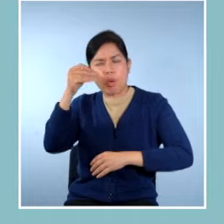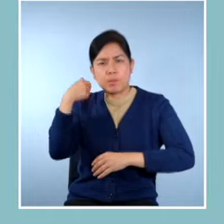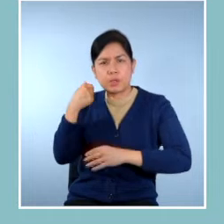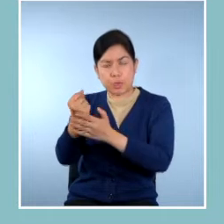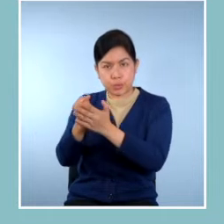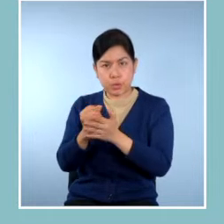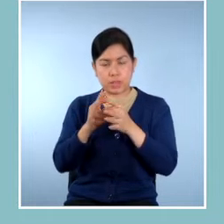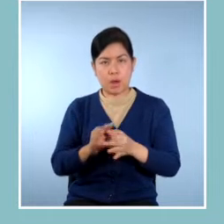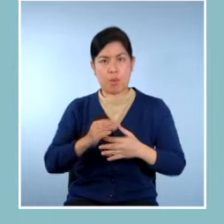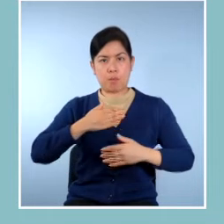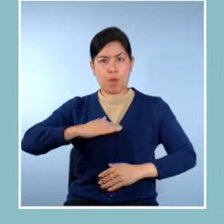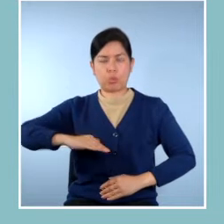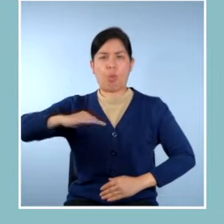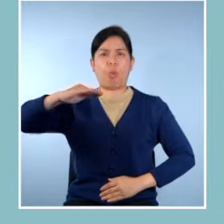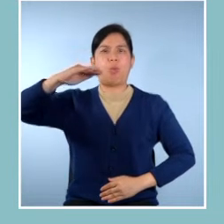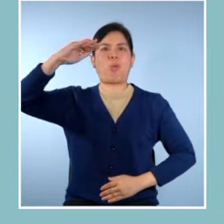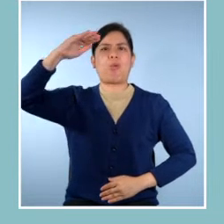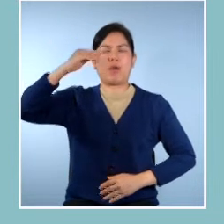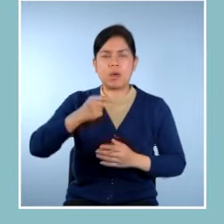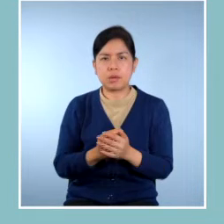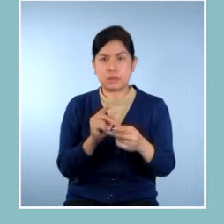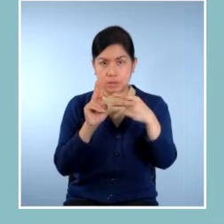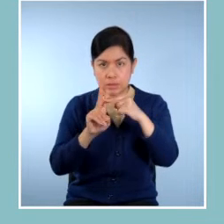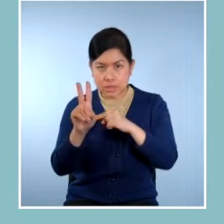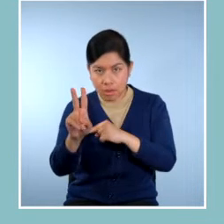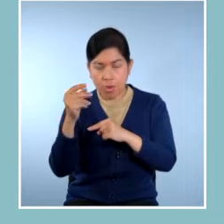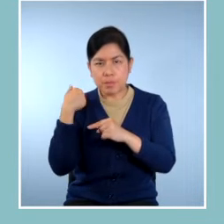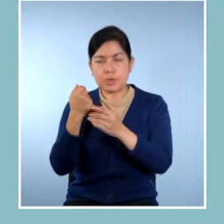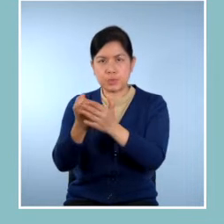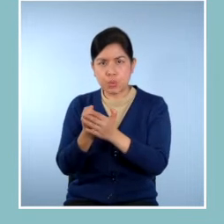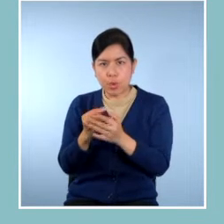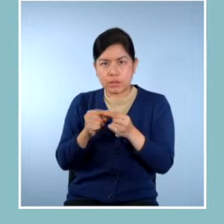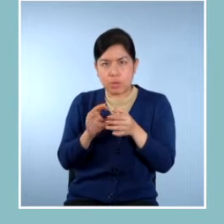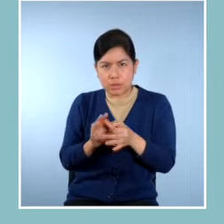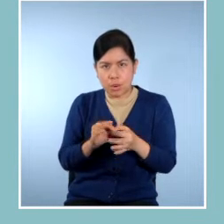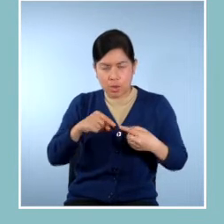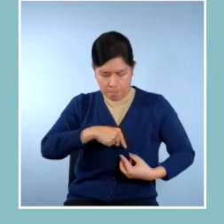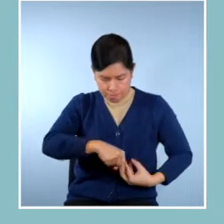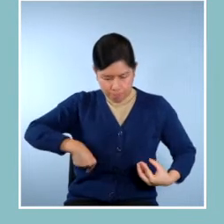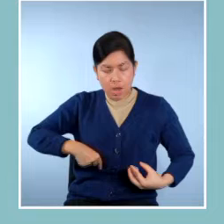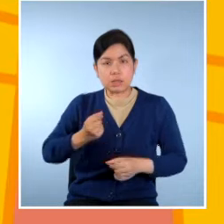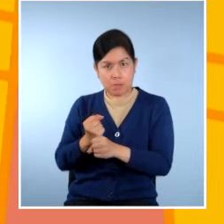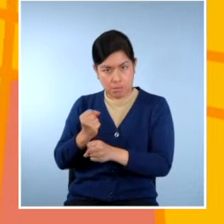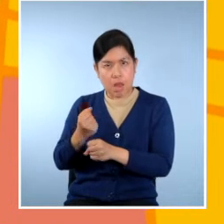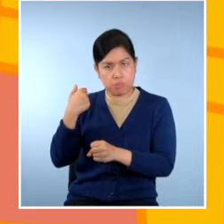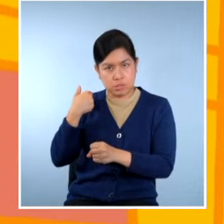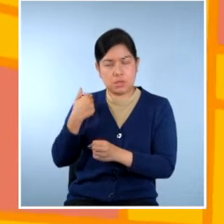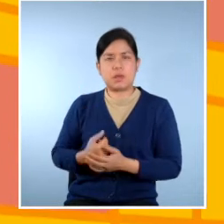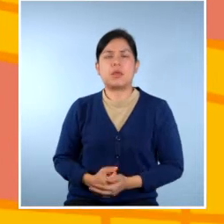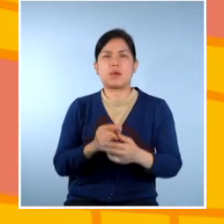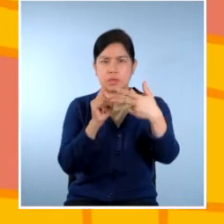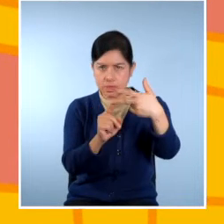วบคุมการเจริเติบโตของรางกาย2. ควบคุมการทำงานของอวัยวะทุกส่วของรางกาย3.